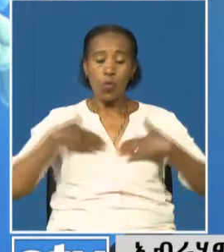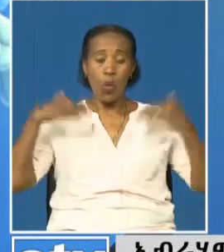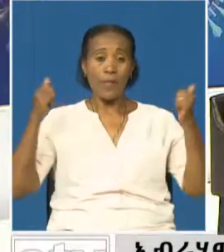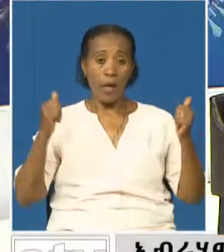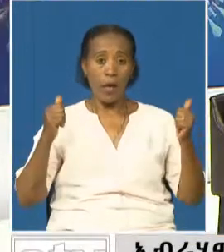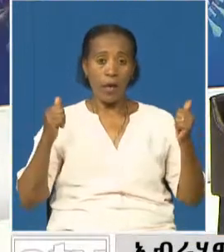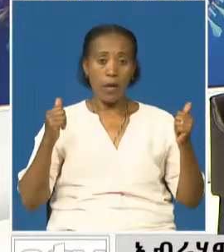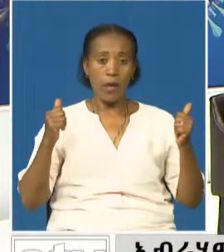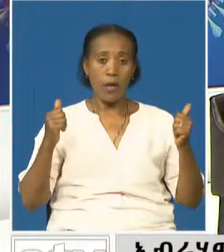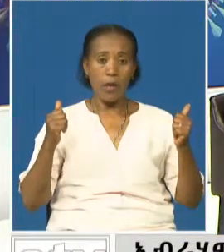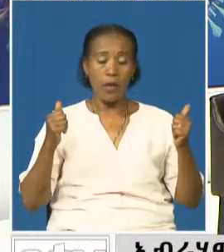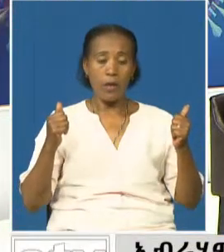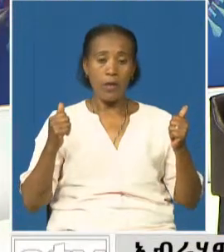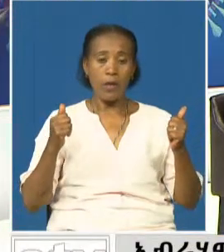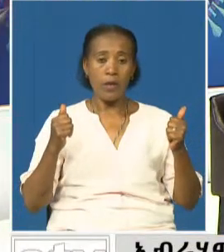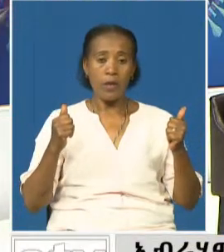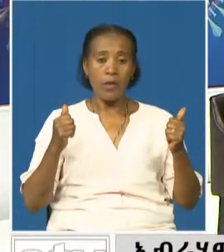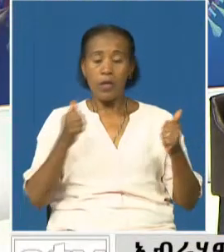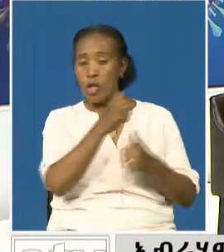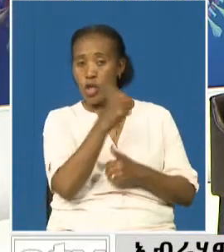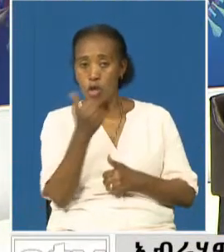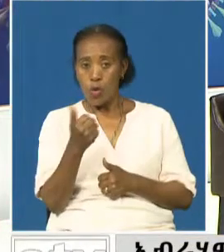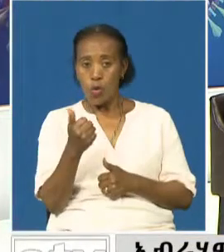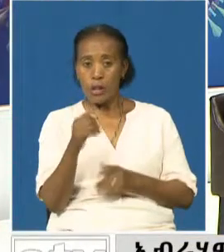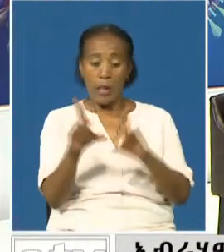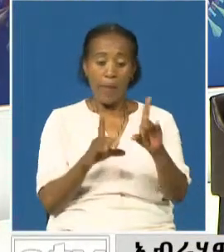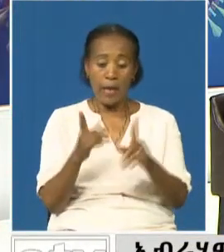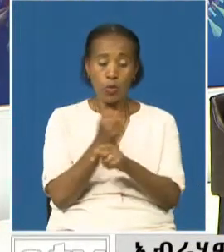ወጣት የጥራ ባለሙያዎች ሌሎች